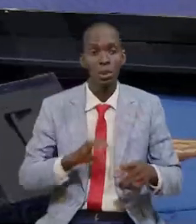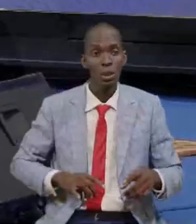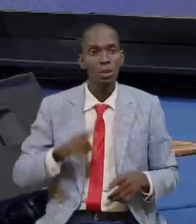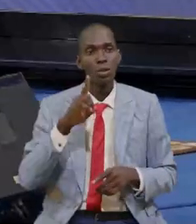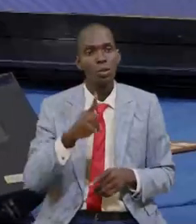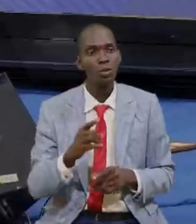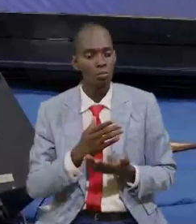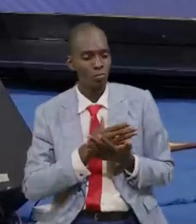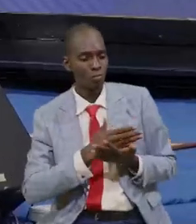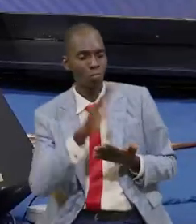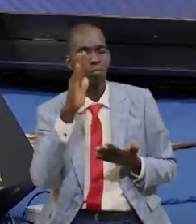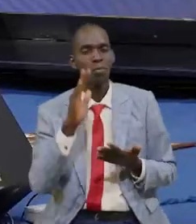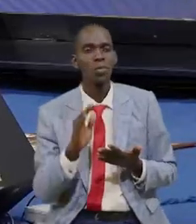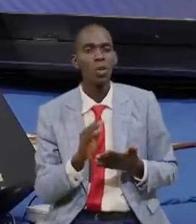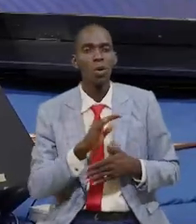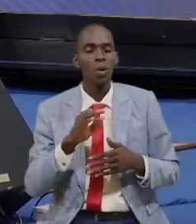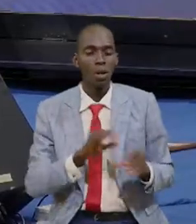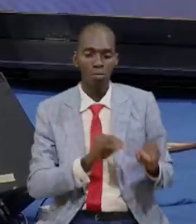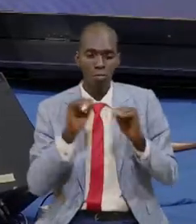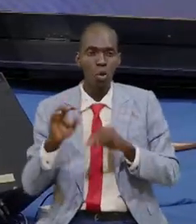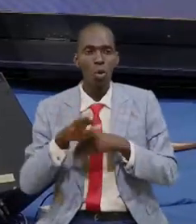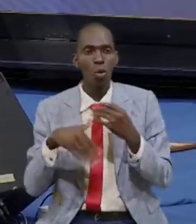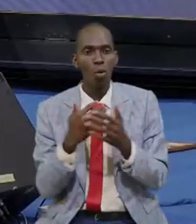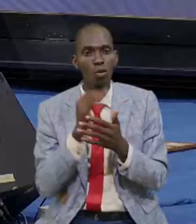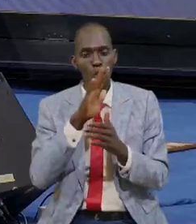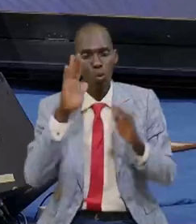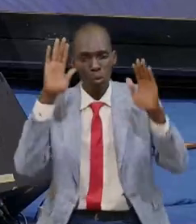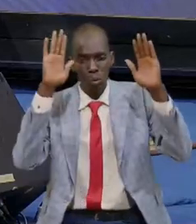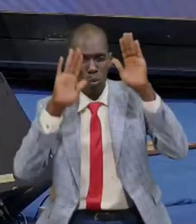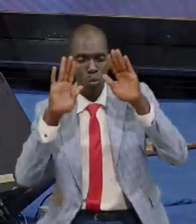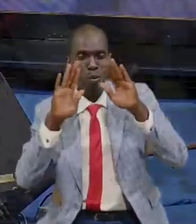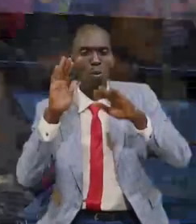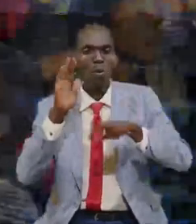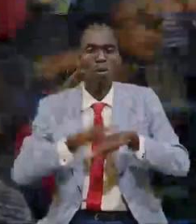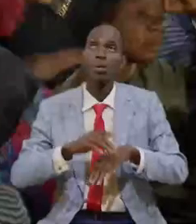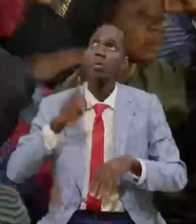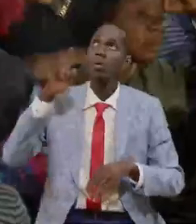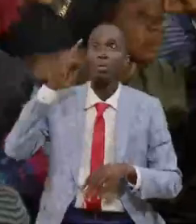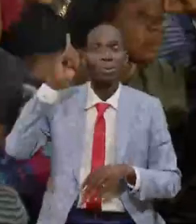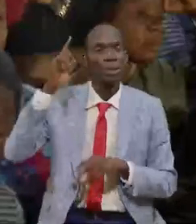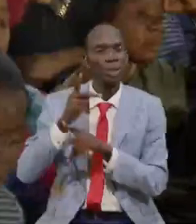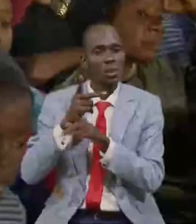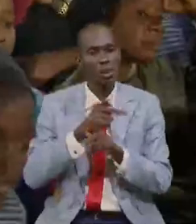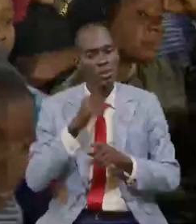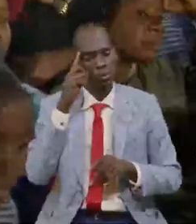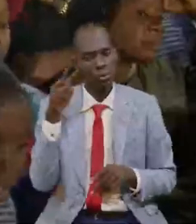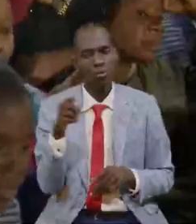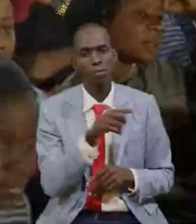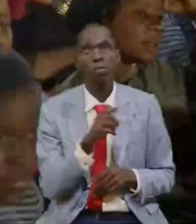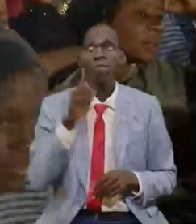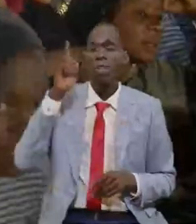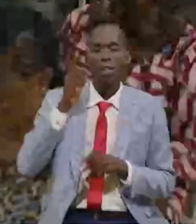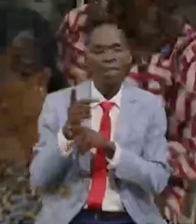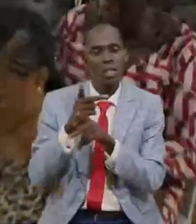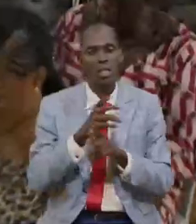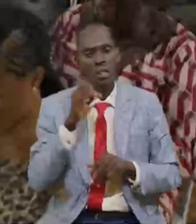vous vous déchargez de tous vos soucis sur lui, car lui-même prend soin de vous. Il